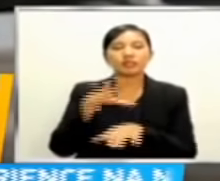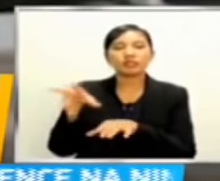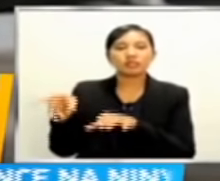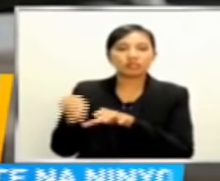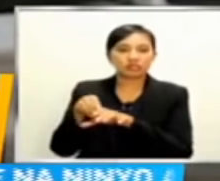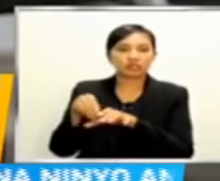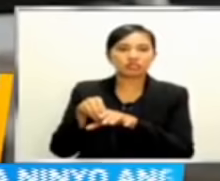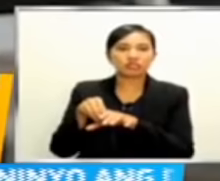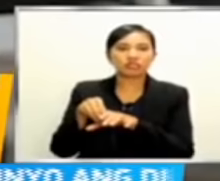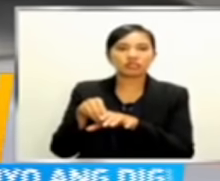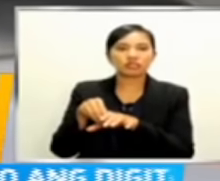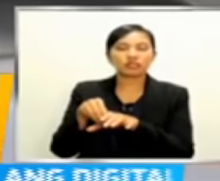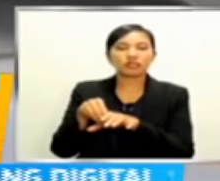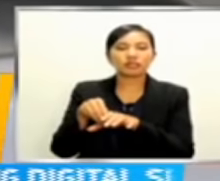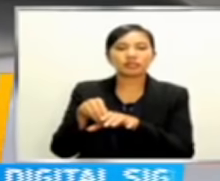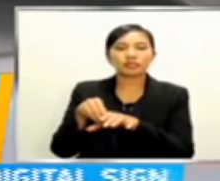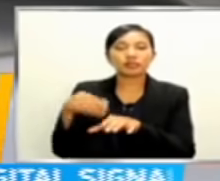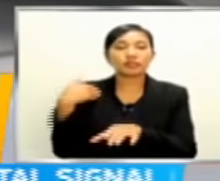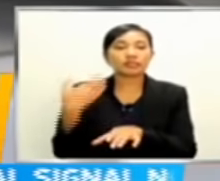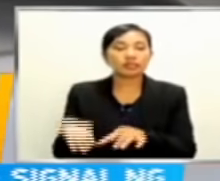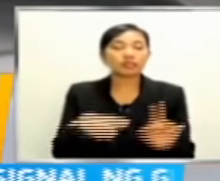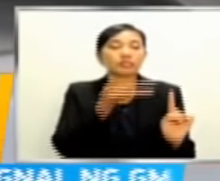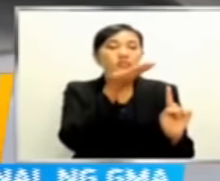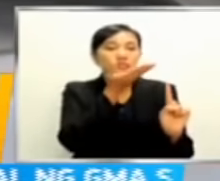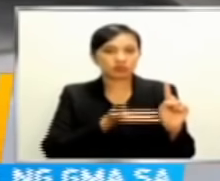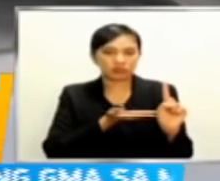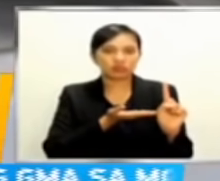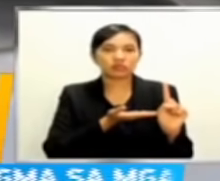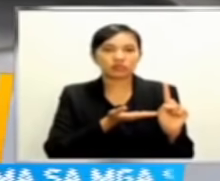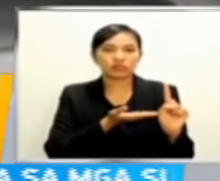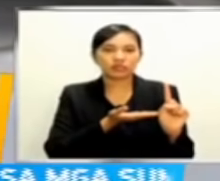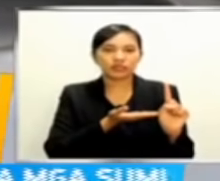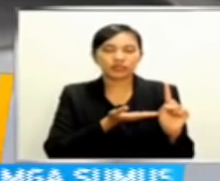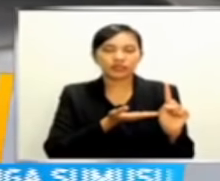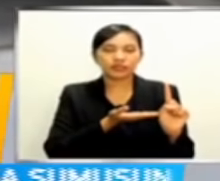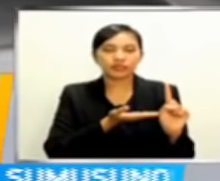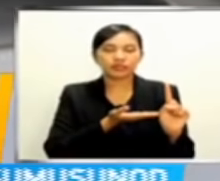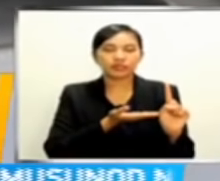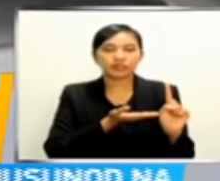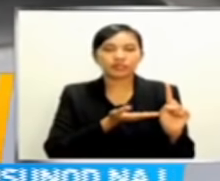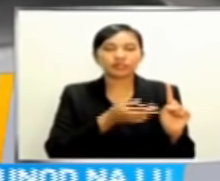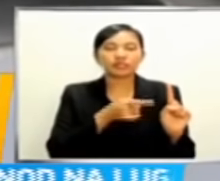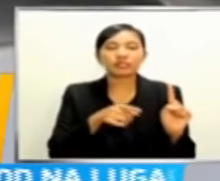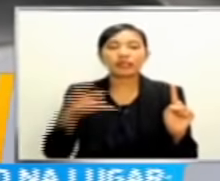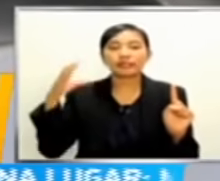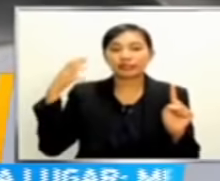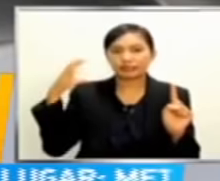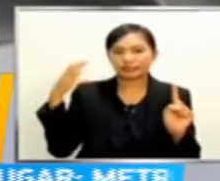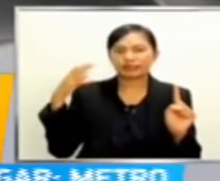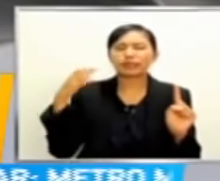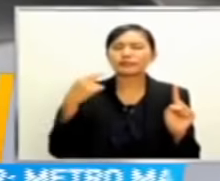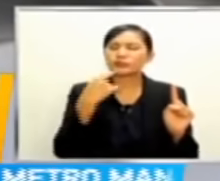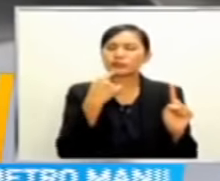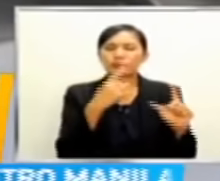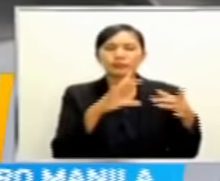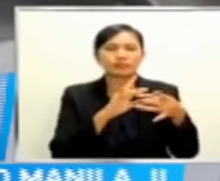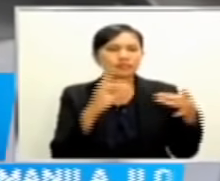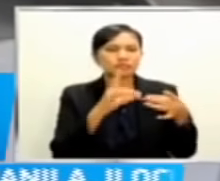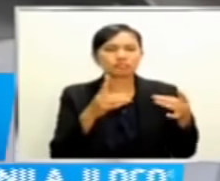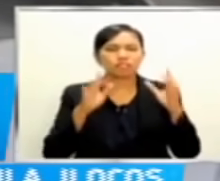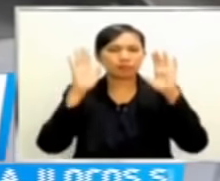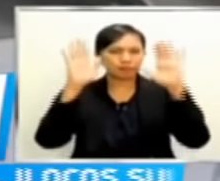na si Major Michael Vincent Benolerao. Batid ng kanyang pinsan na mahusay na piloto si Major